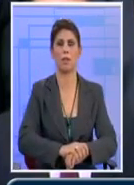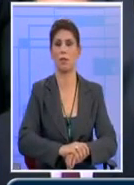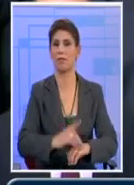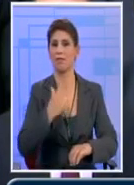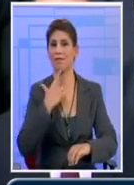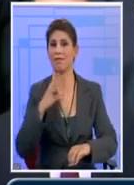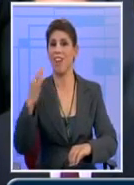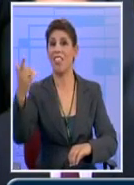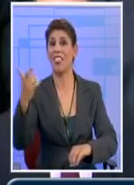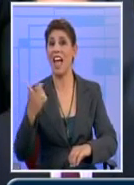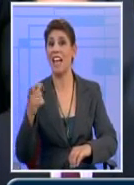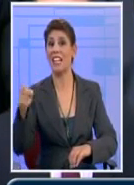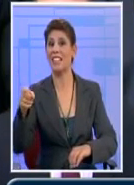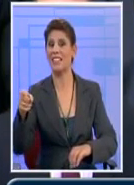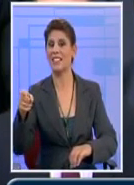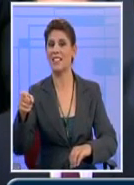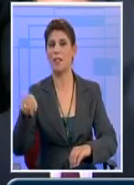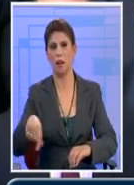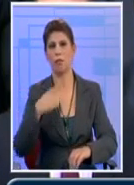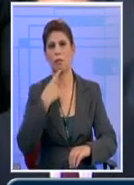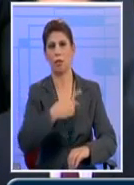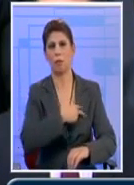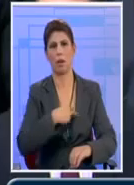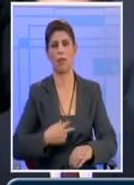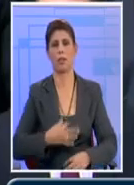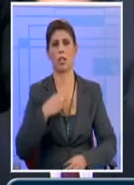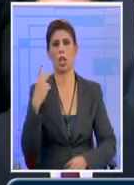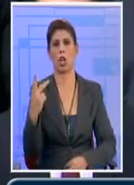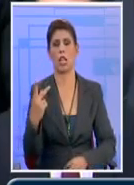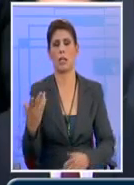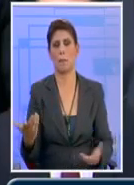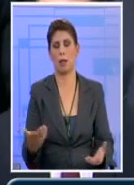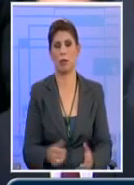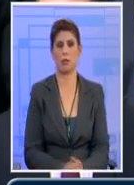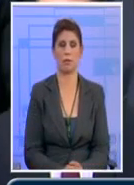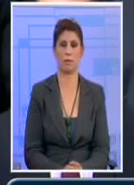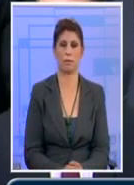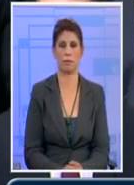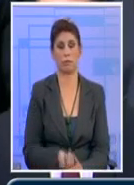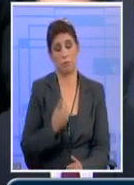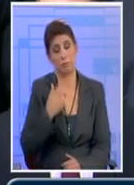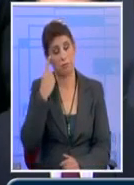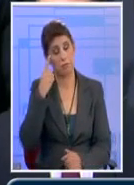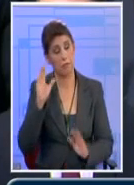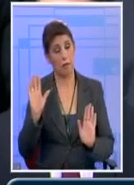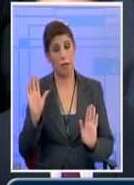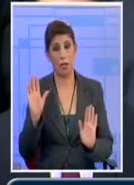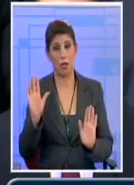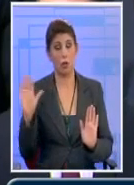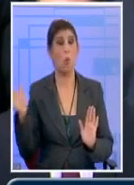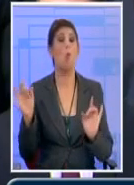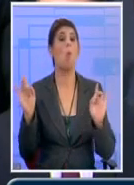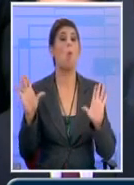των δανειστών. Αυτά είπε ο καθηγητής κύριος Κασιμάτης και δεν γνωρίζω, ούτε ο